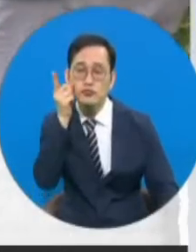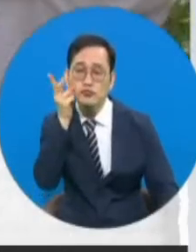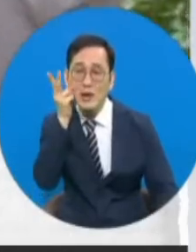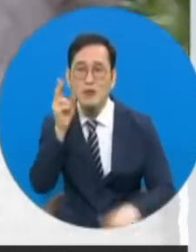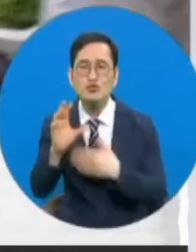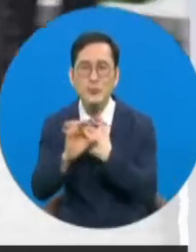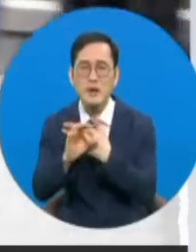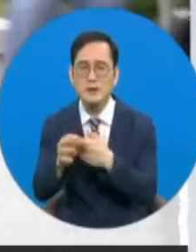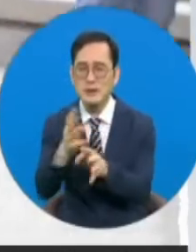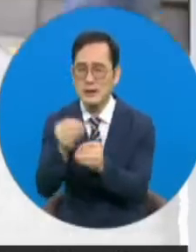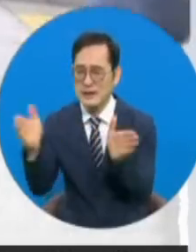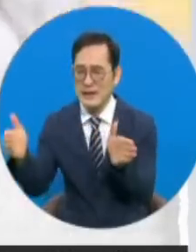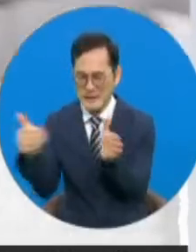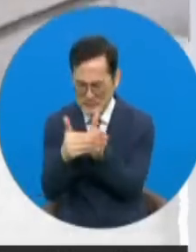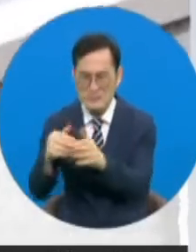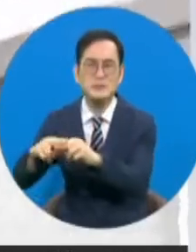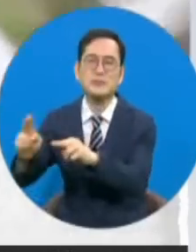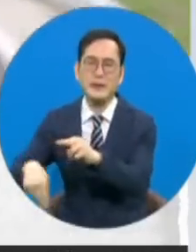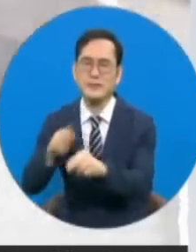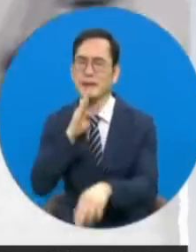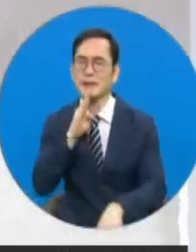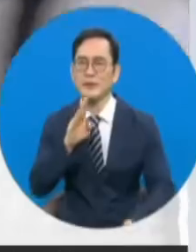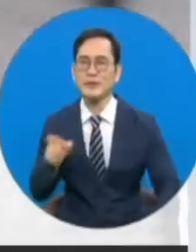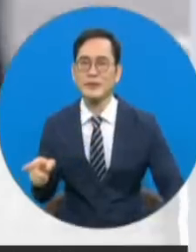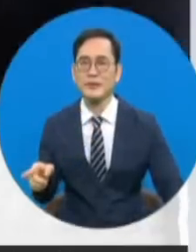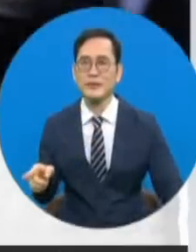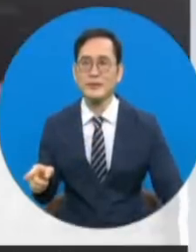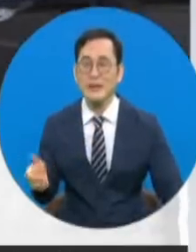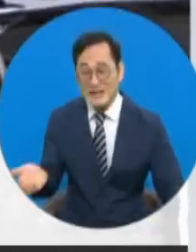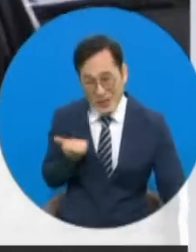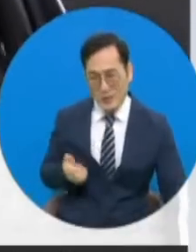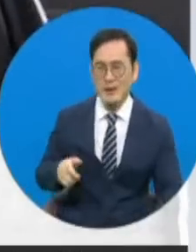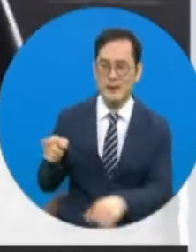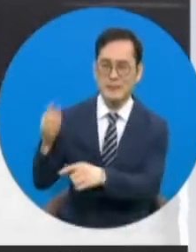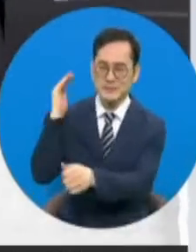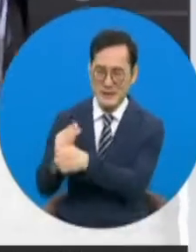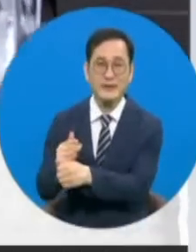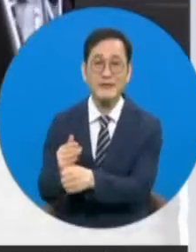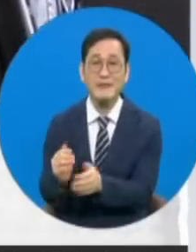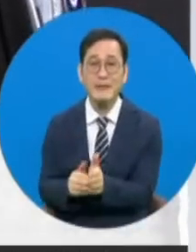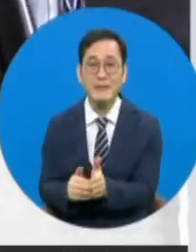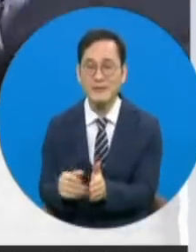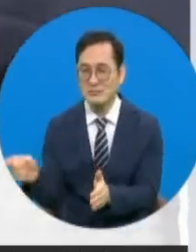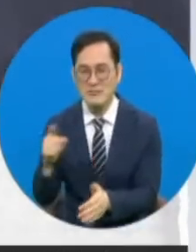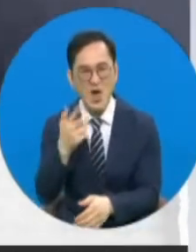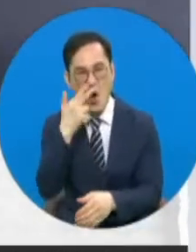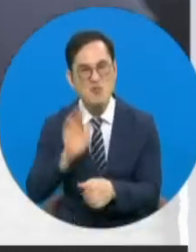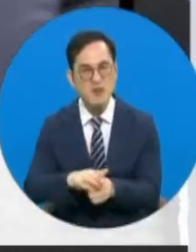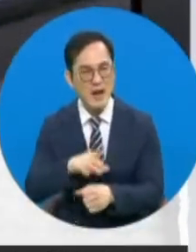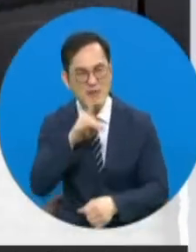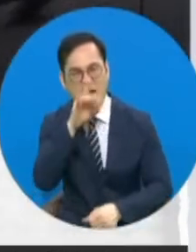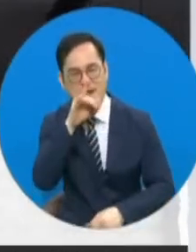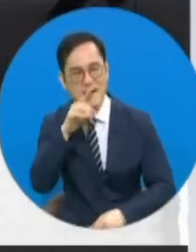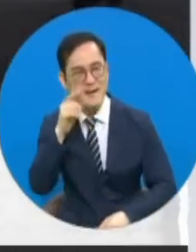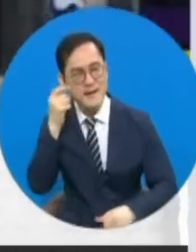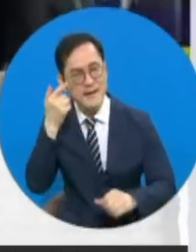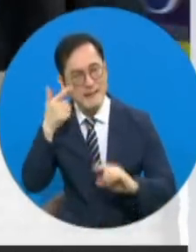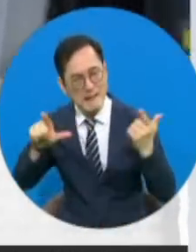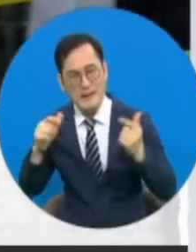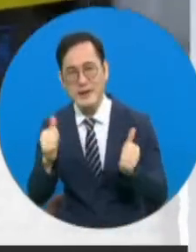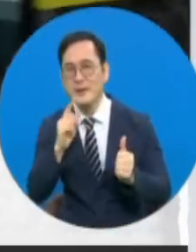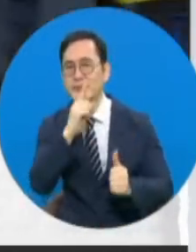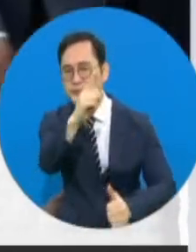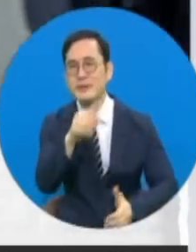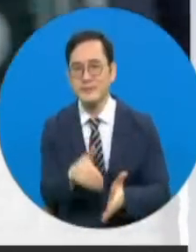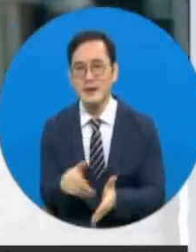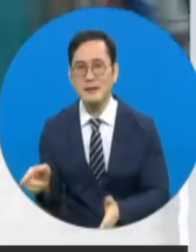입장에서 보면 정부 입장에서 보면 이미 죄로 기소가 돼 있고요 그 다음에 그 죄명 자체가 일반적인 조명이